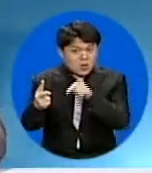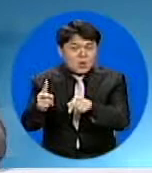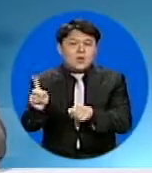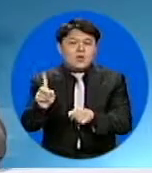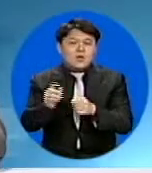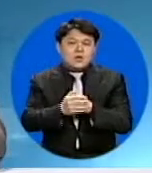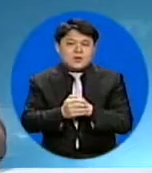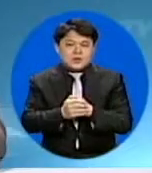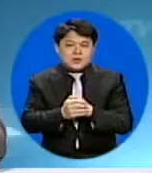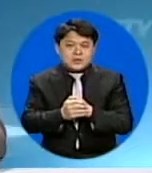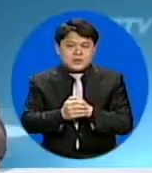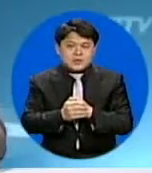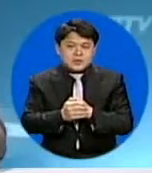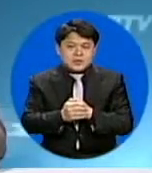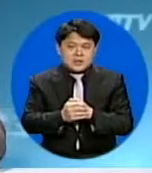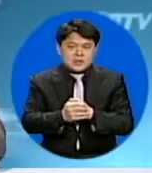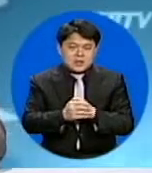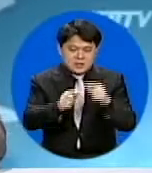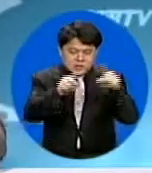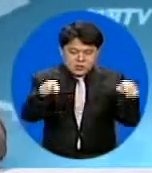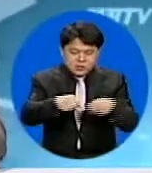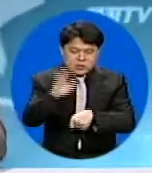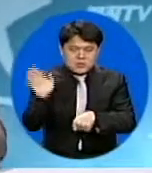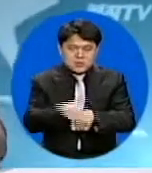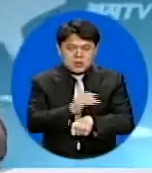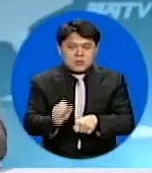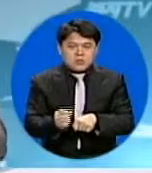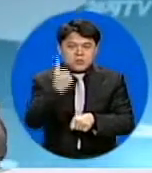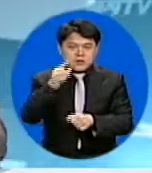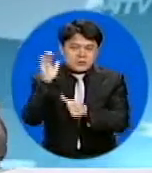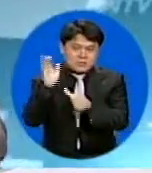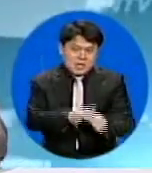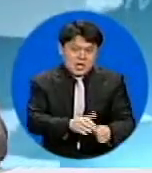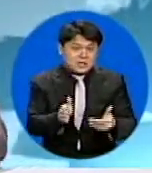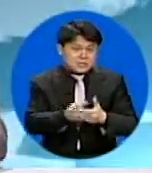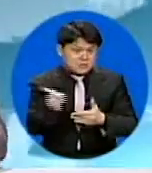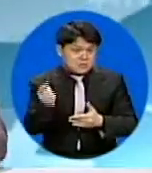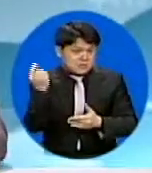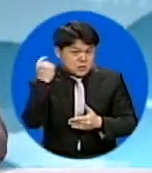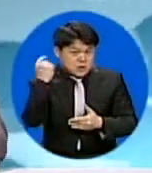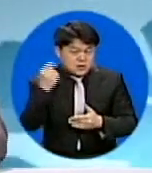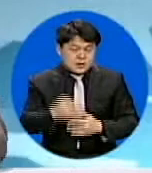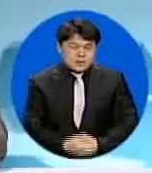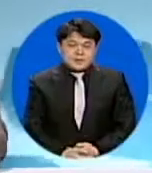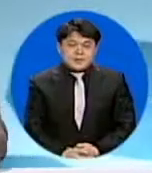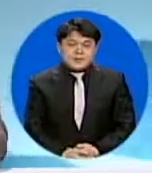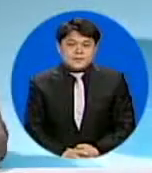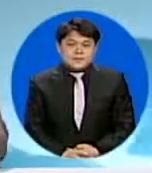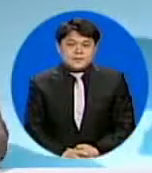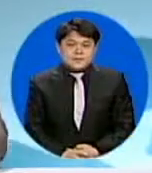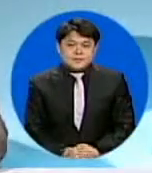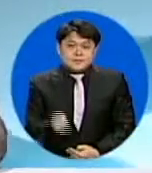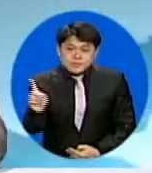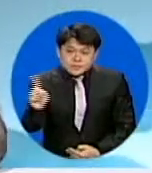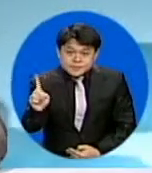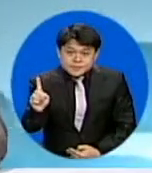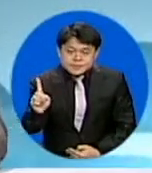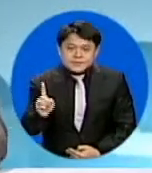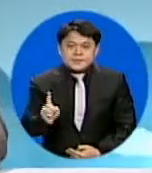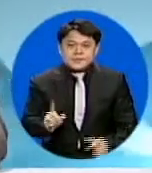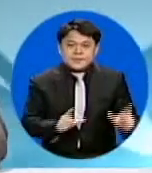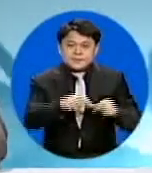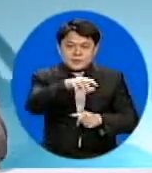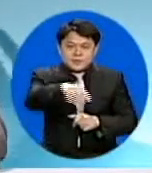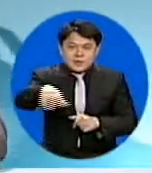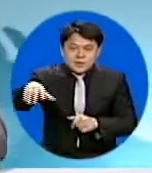그 억울하게 좀 네. 탈락이 됐다 이런 소식도 지금 뉴스로 통해서 지금 확인이 되고 있습니다. 때문에 이 거주지에